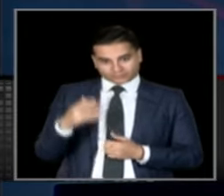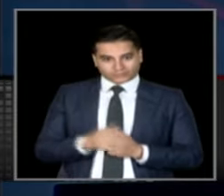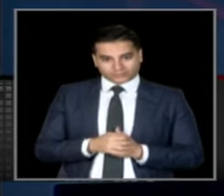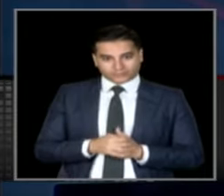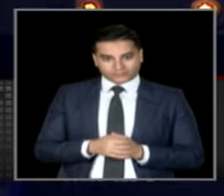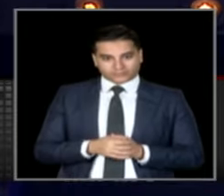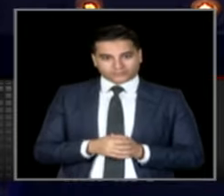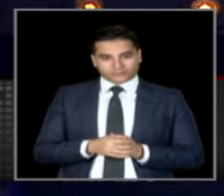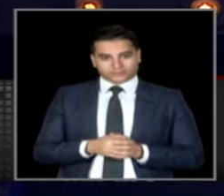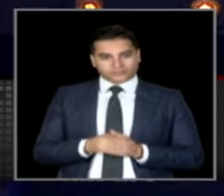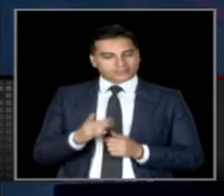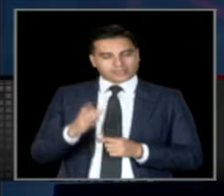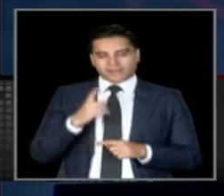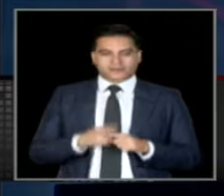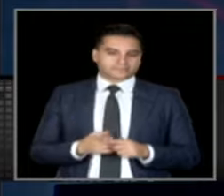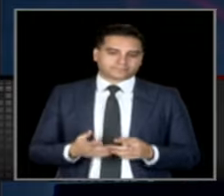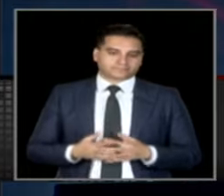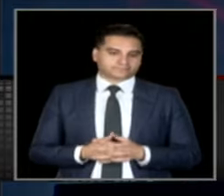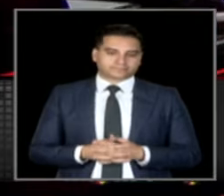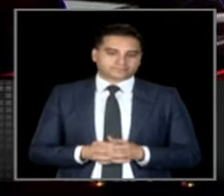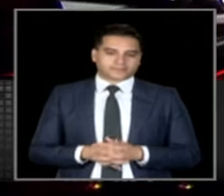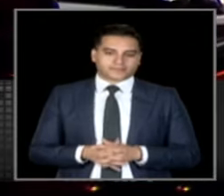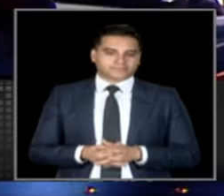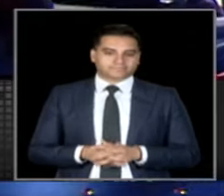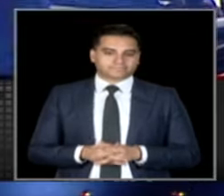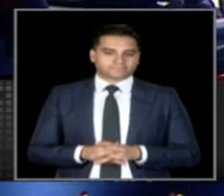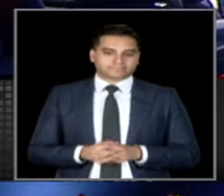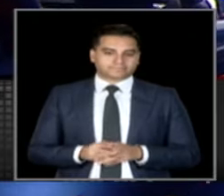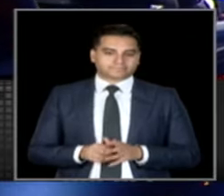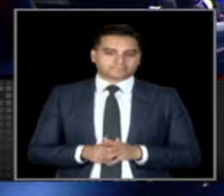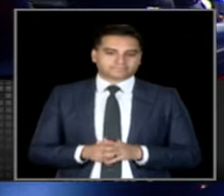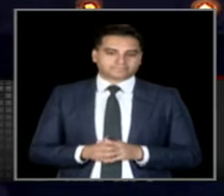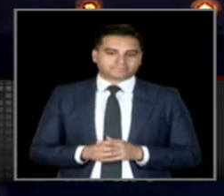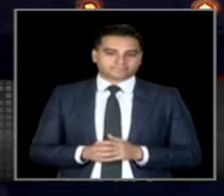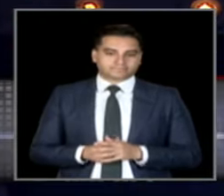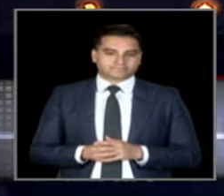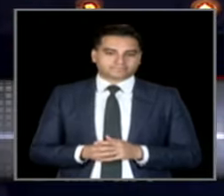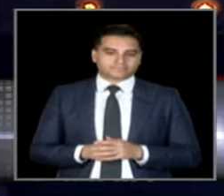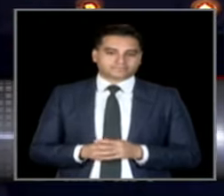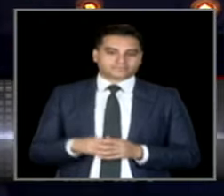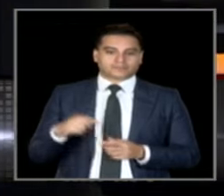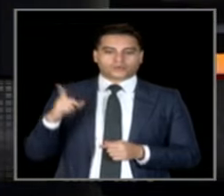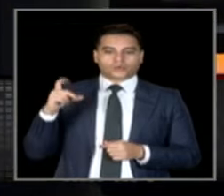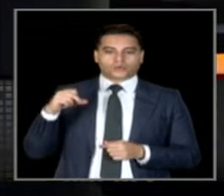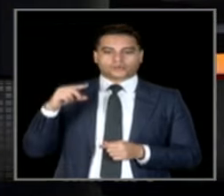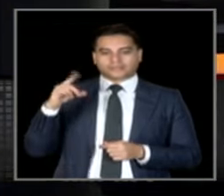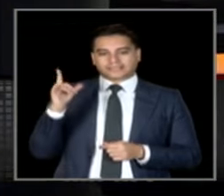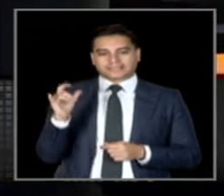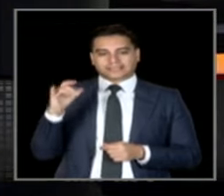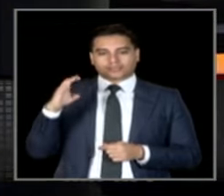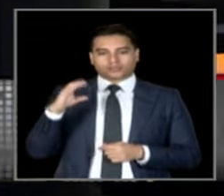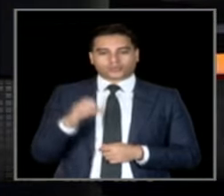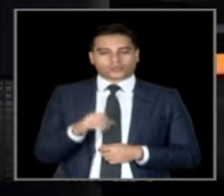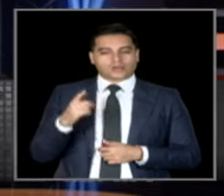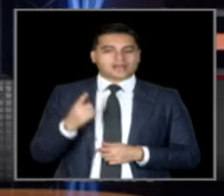22-23 برينجهام. إجابة خاطئة. فينيسيوس جونيور. فالفيردي. مين؟ فالفيردي. رودريجو.